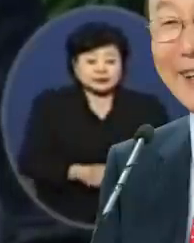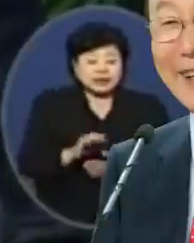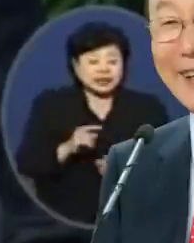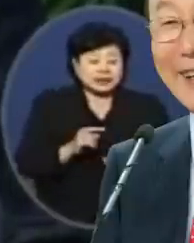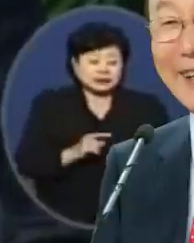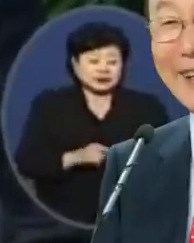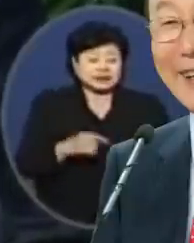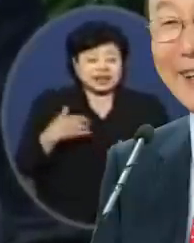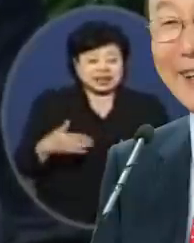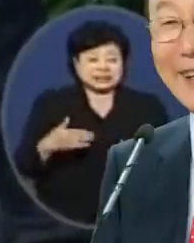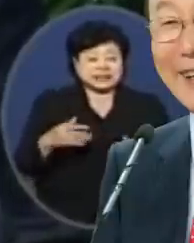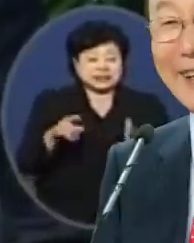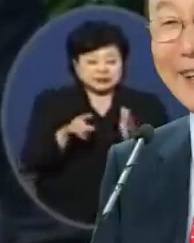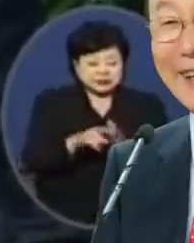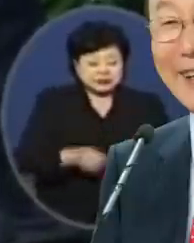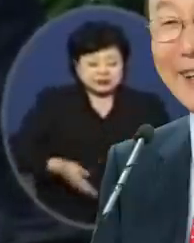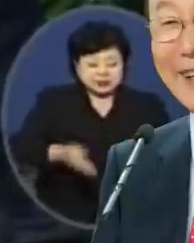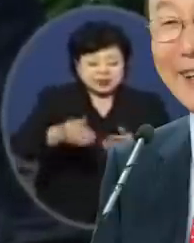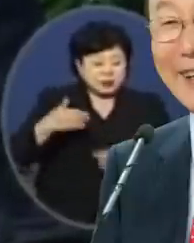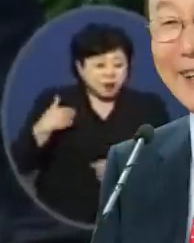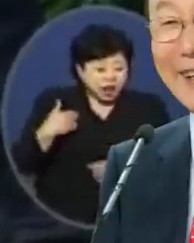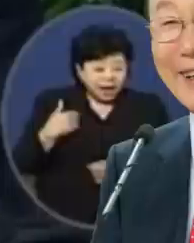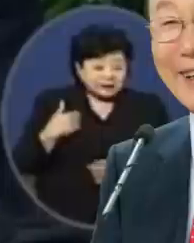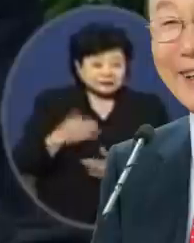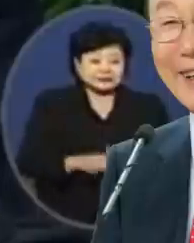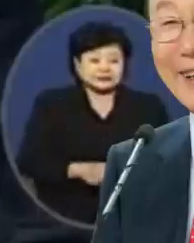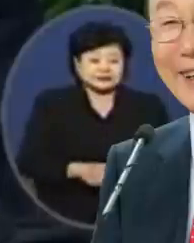빌립은 아직까지 신앙의 길을 모르니까